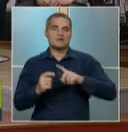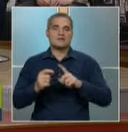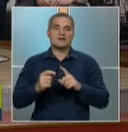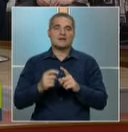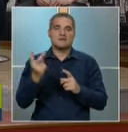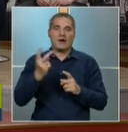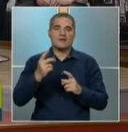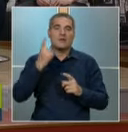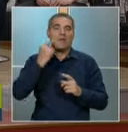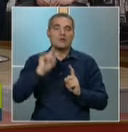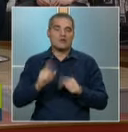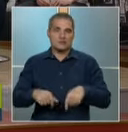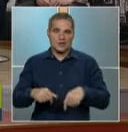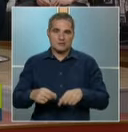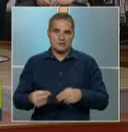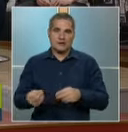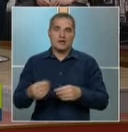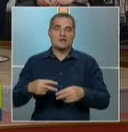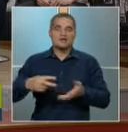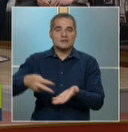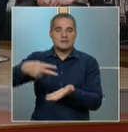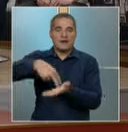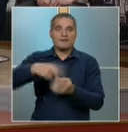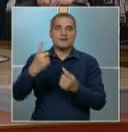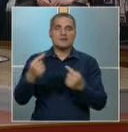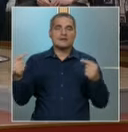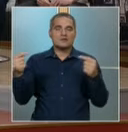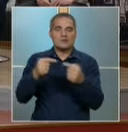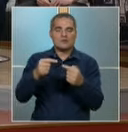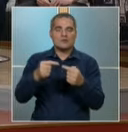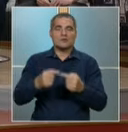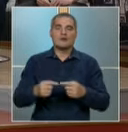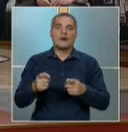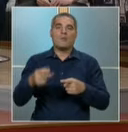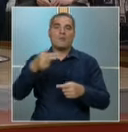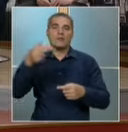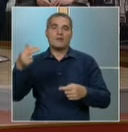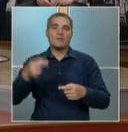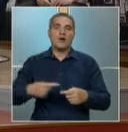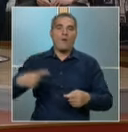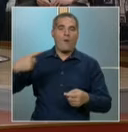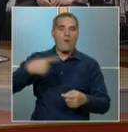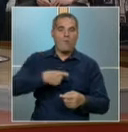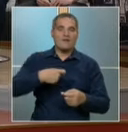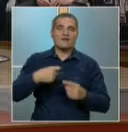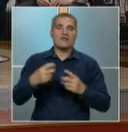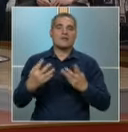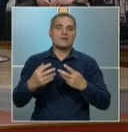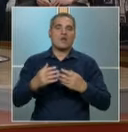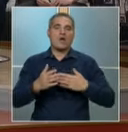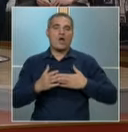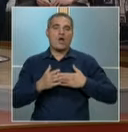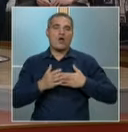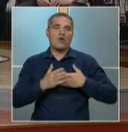на двамата младежи, които днес ще се изправят един срещу друг по темата убиват ли технологиите